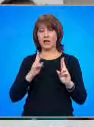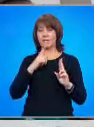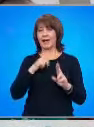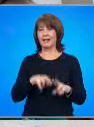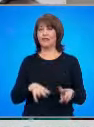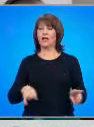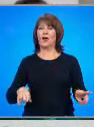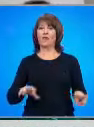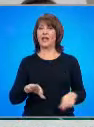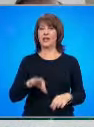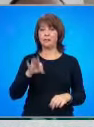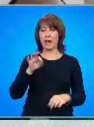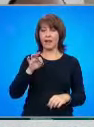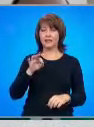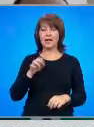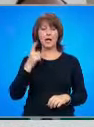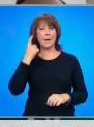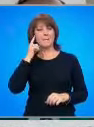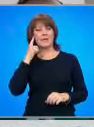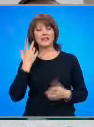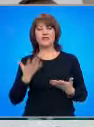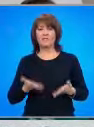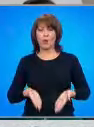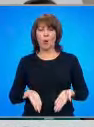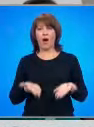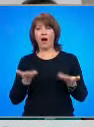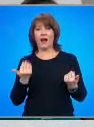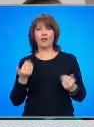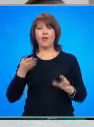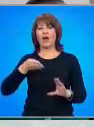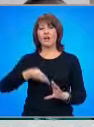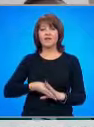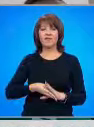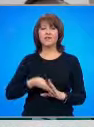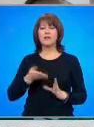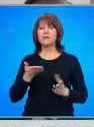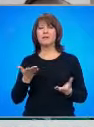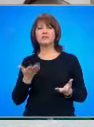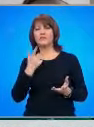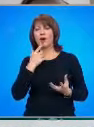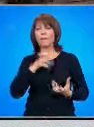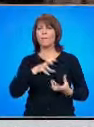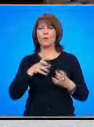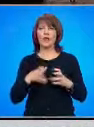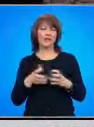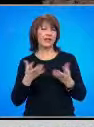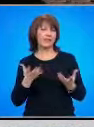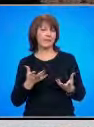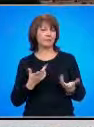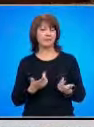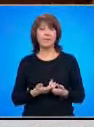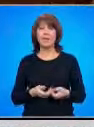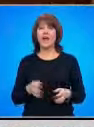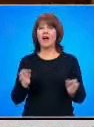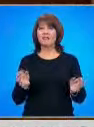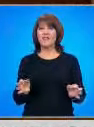избранници. И мисля, че е малко рано да влизаме в какъвто и да било политически пиар. Финалното